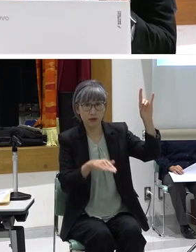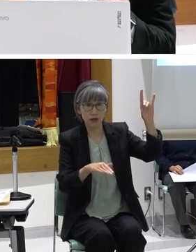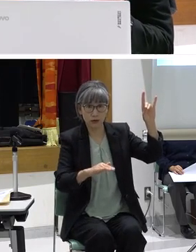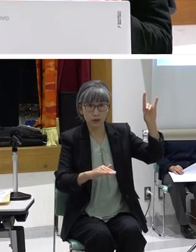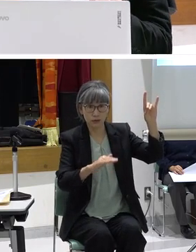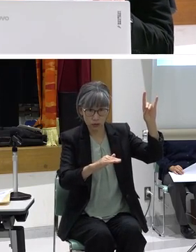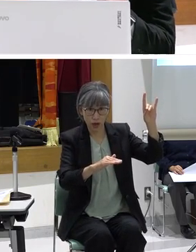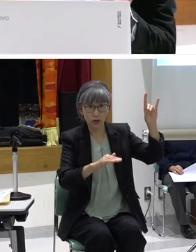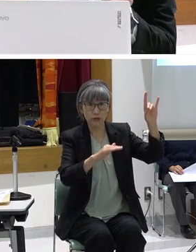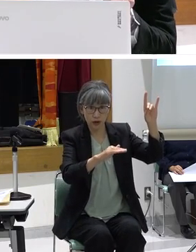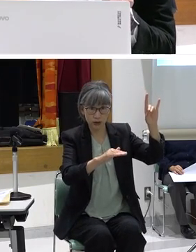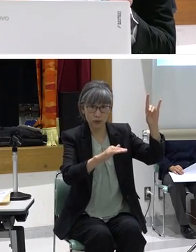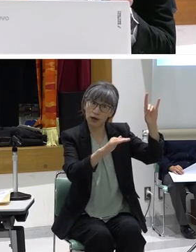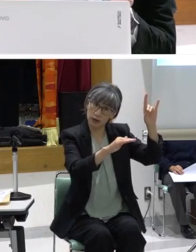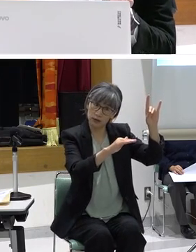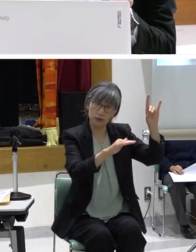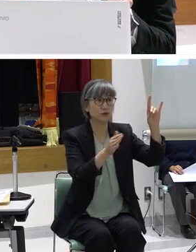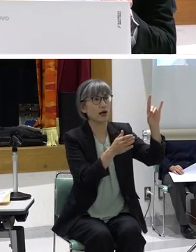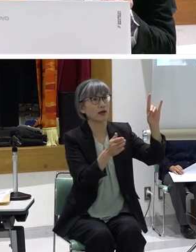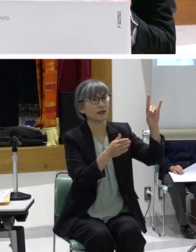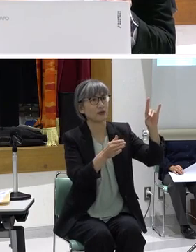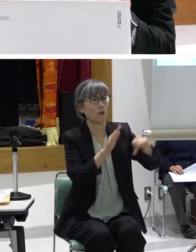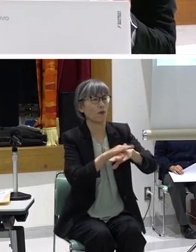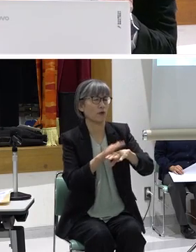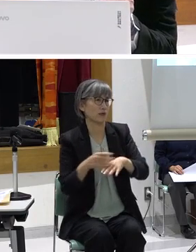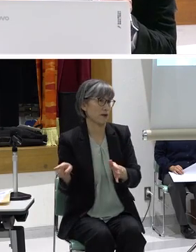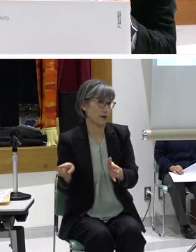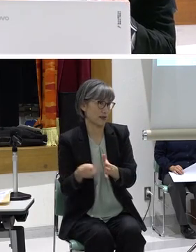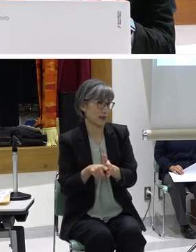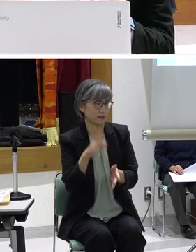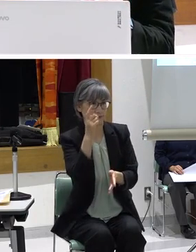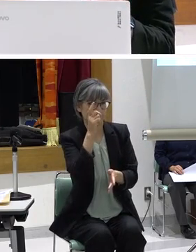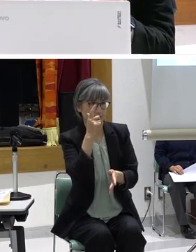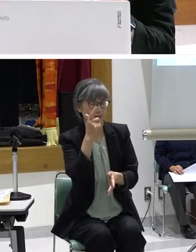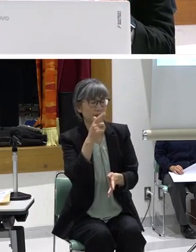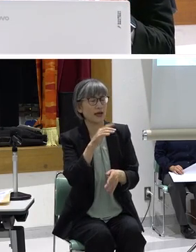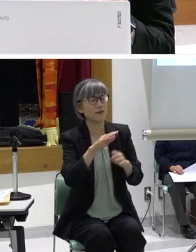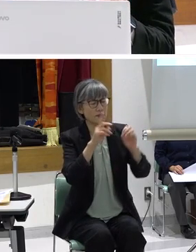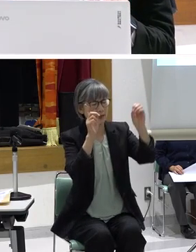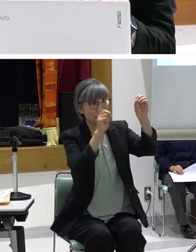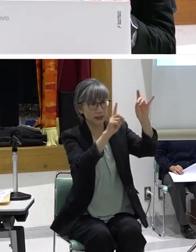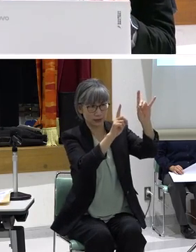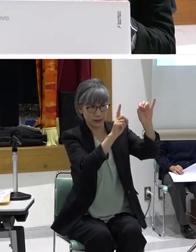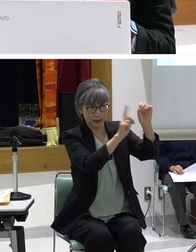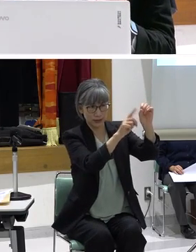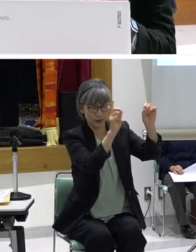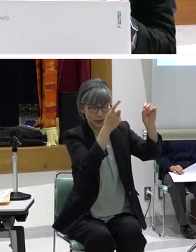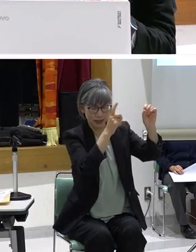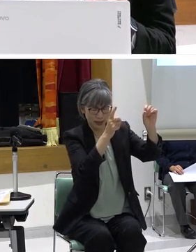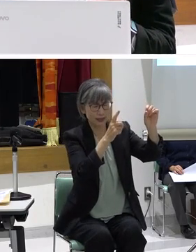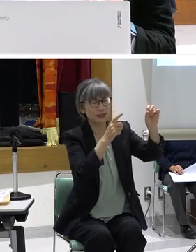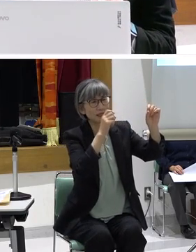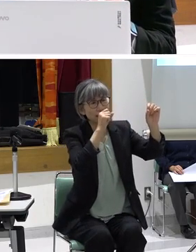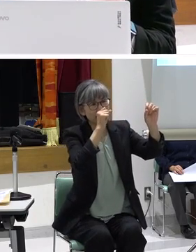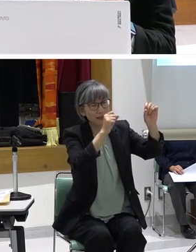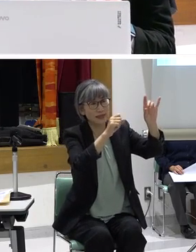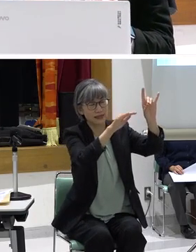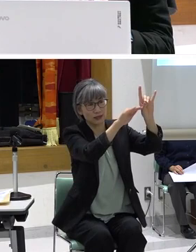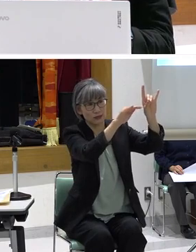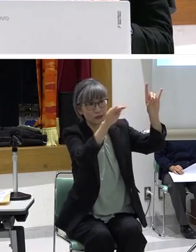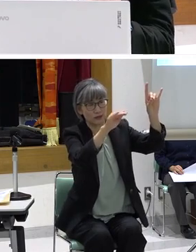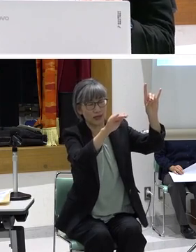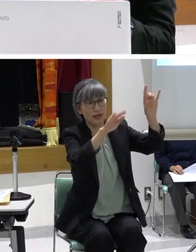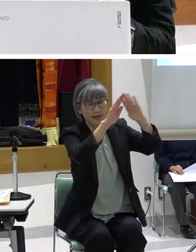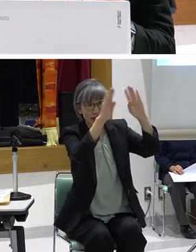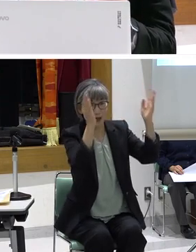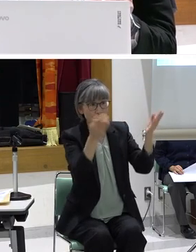望ましい基準が本来あるべきで、それをまず目指すけれども、やっぱり全てができるわけじゃない。じゃあ、でもじゃあ全てできなかったとしても